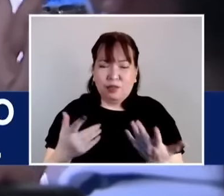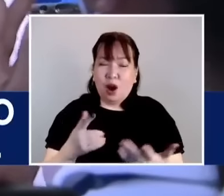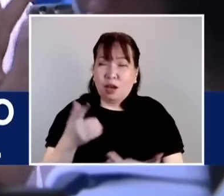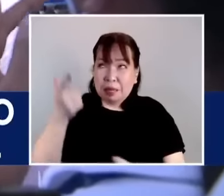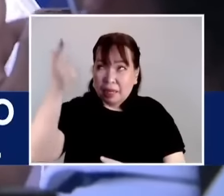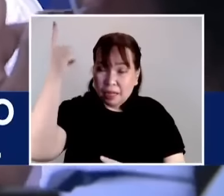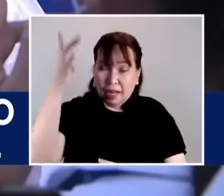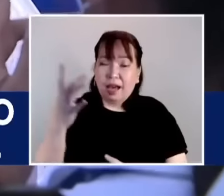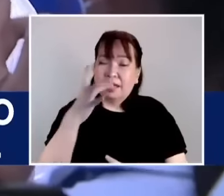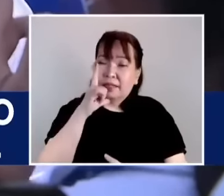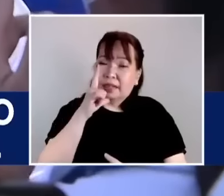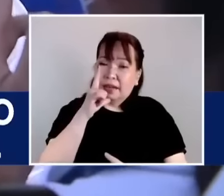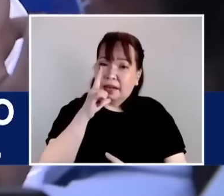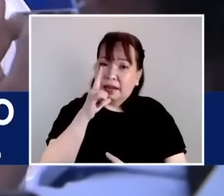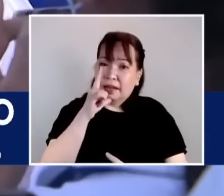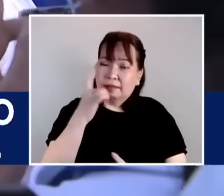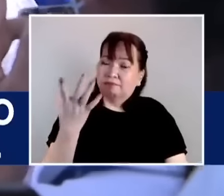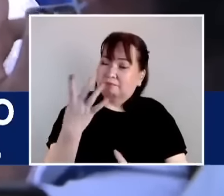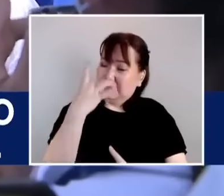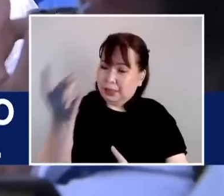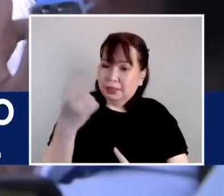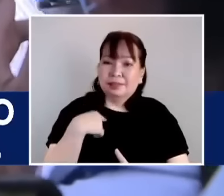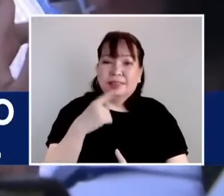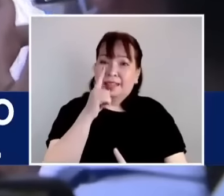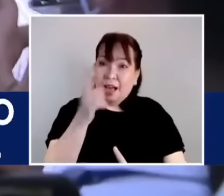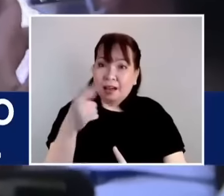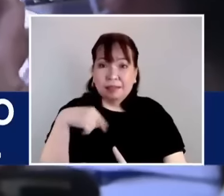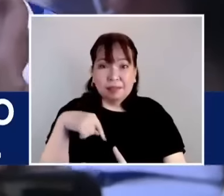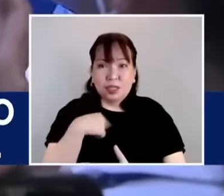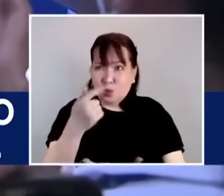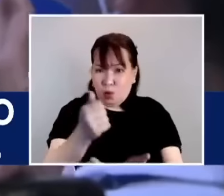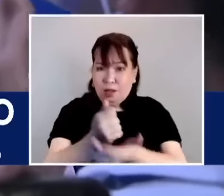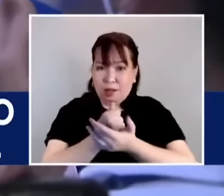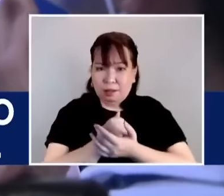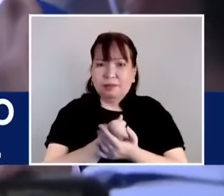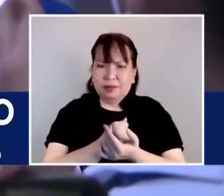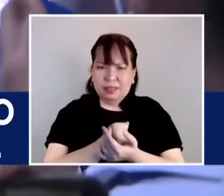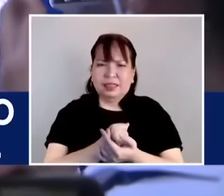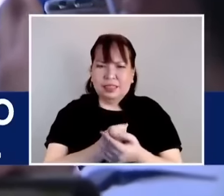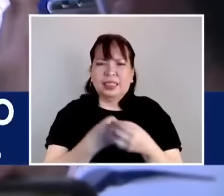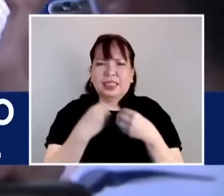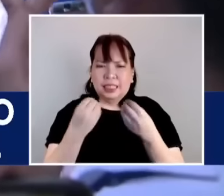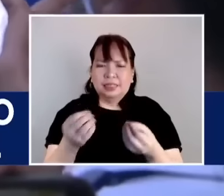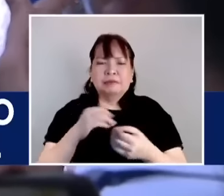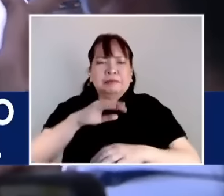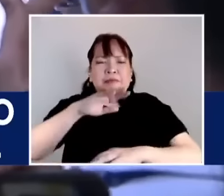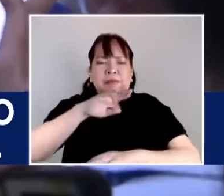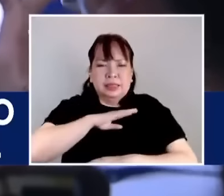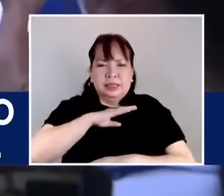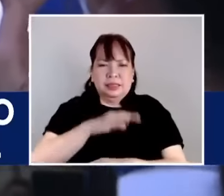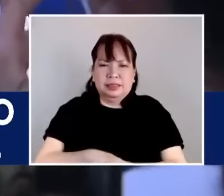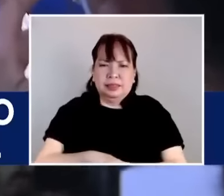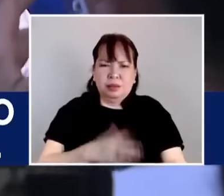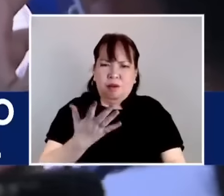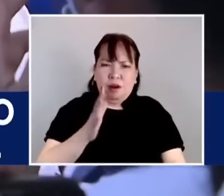awa ng Diyos at sa tulong ninyo, bibigyan ko kayo ng kapanatagan. Hindi ko kayo